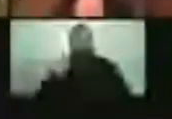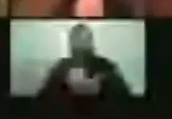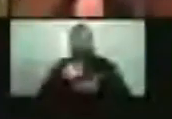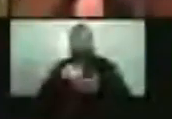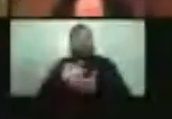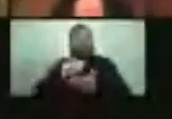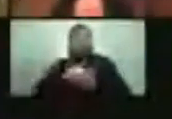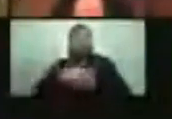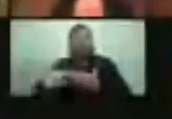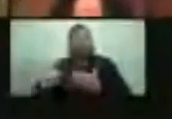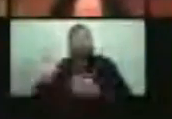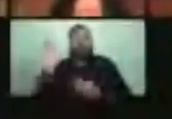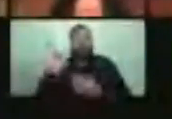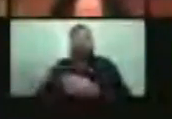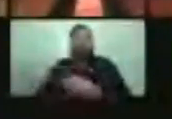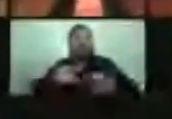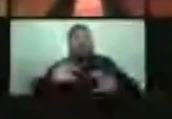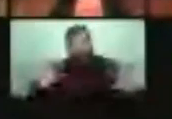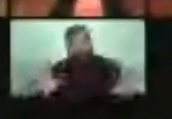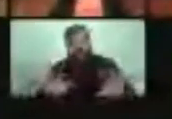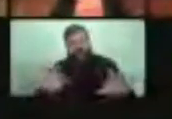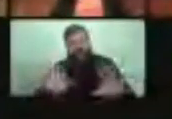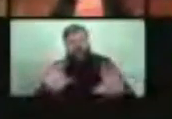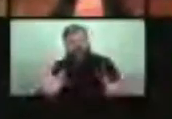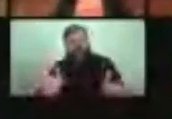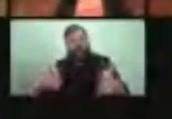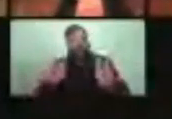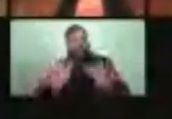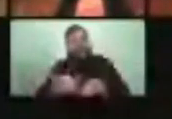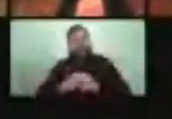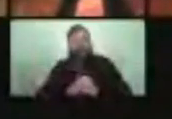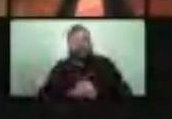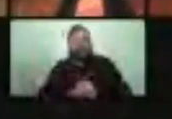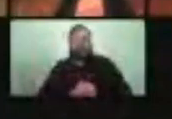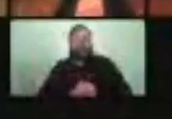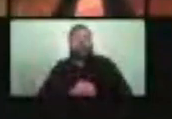ya kuhakikisha kuwa majengo haya